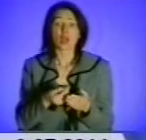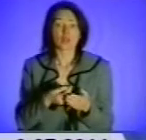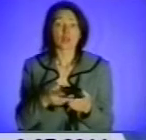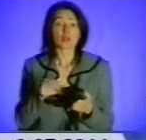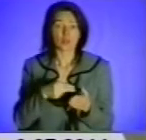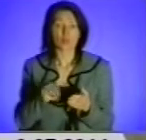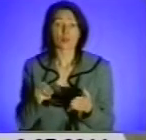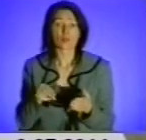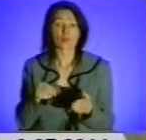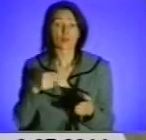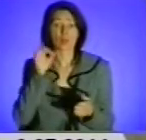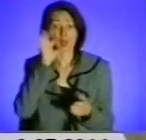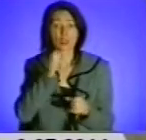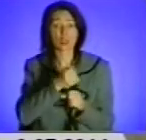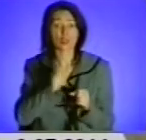більшими.